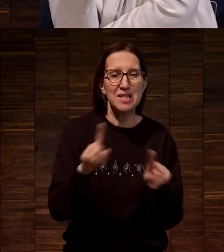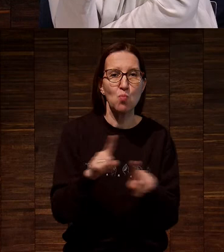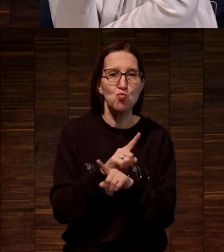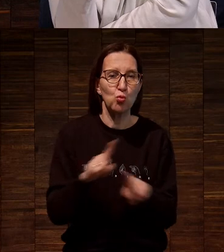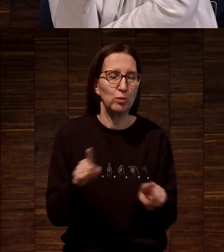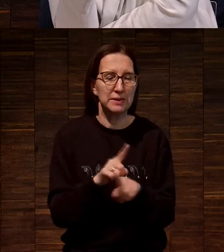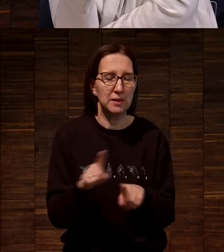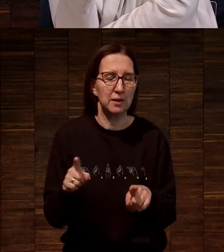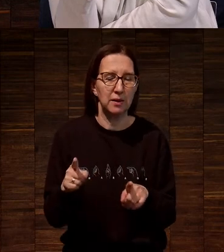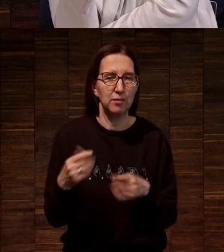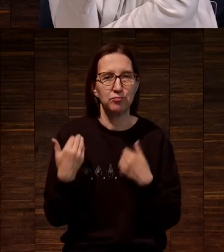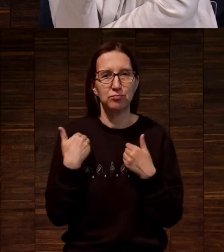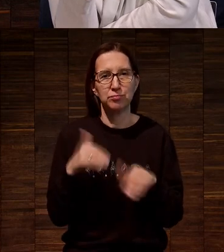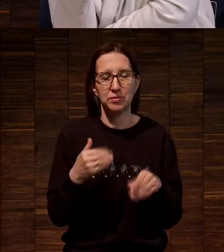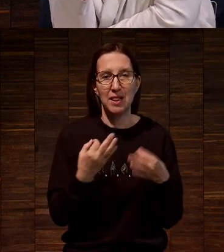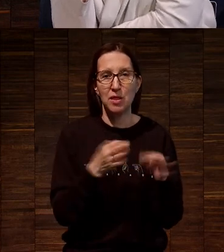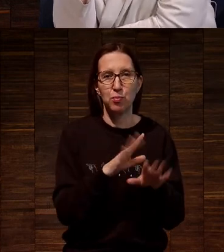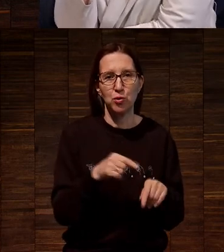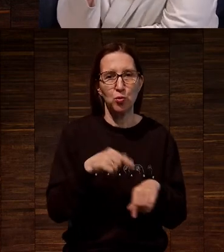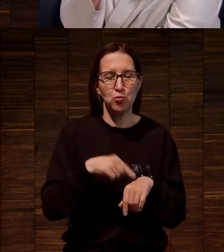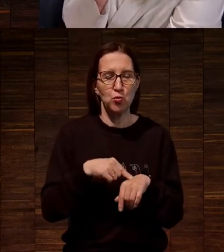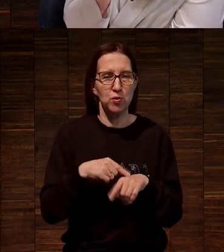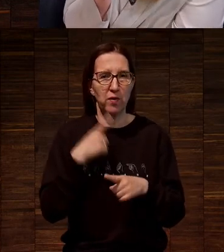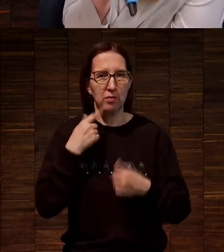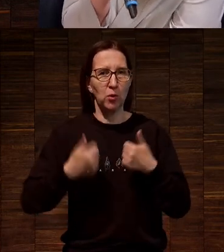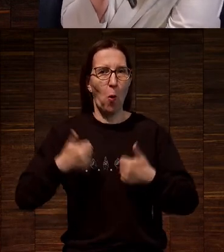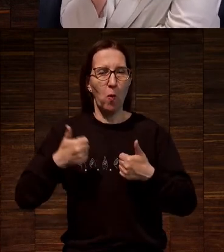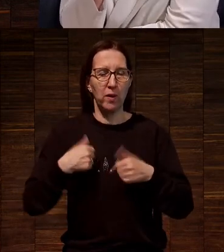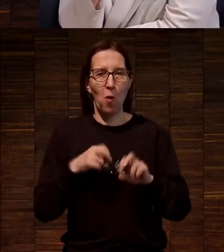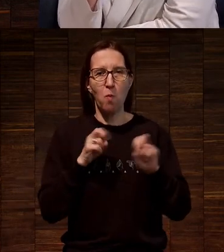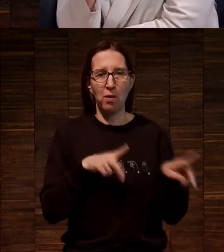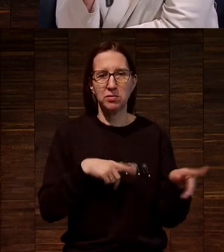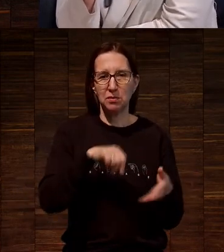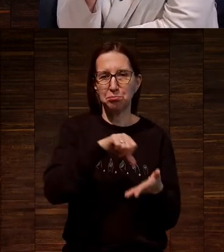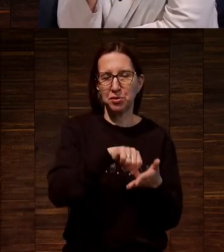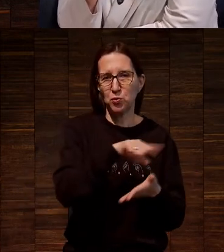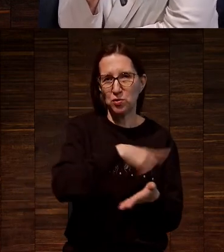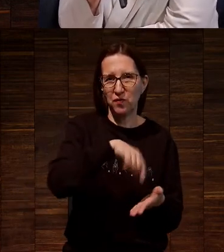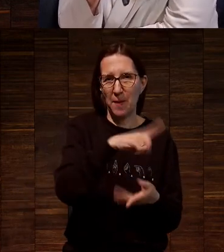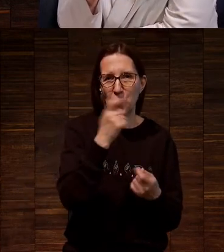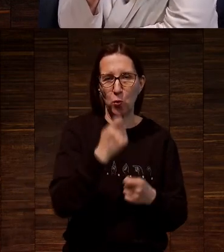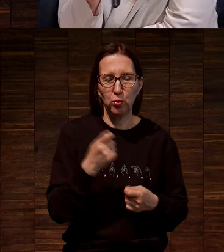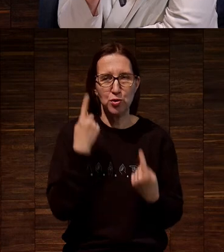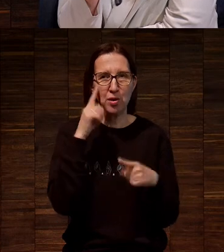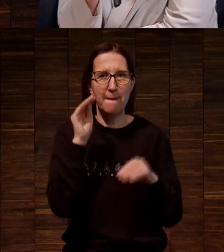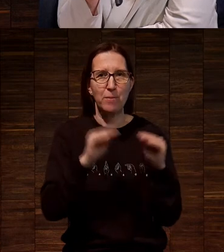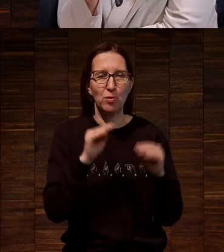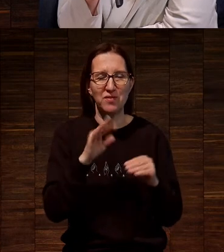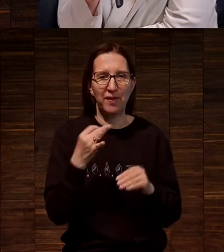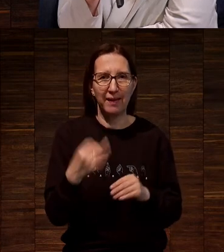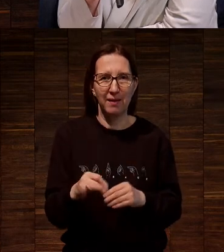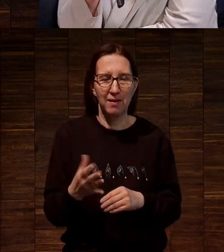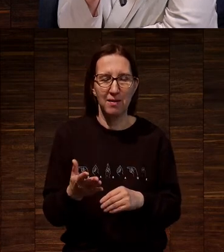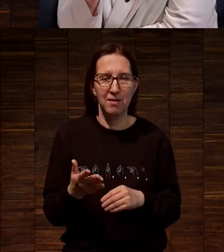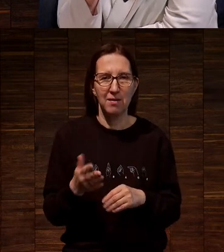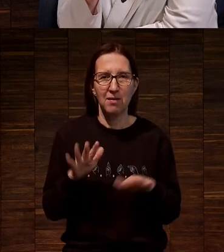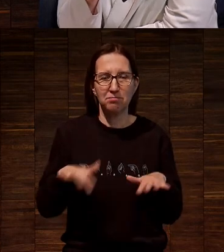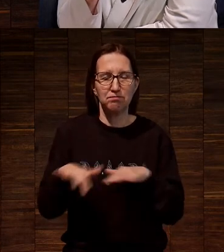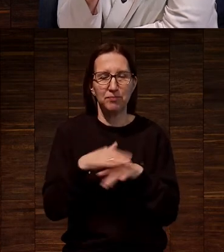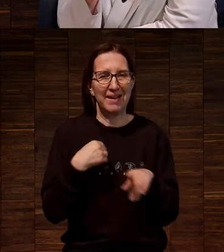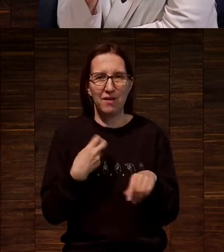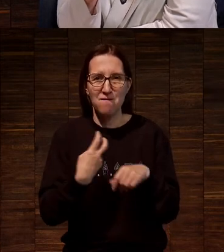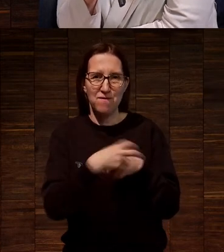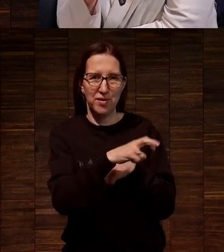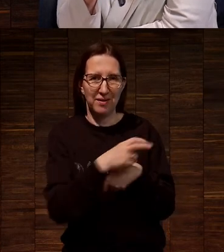музей не почувствовал какую-то опасность от присутствия произведений в этом